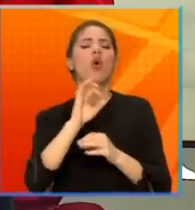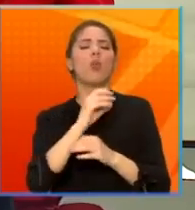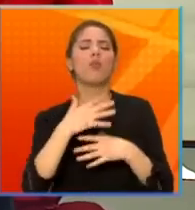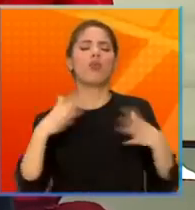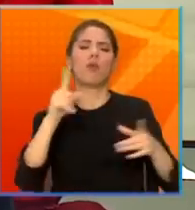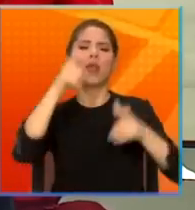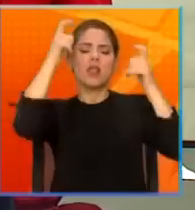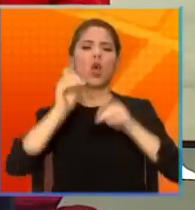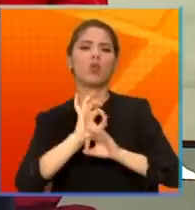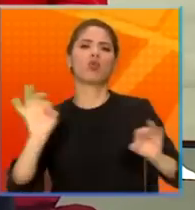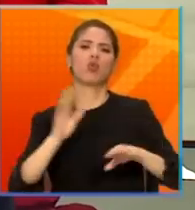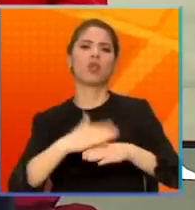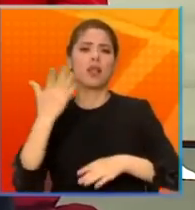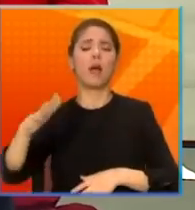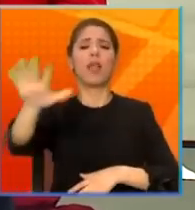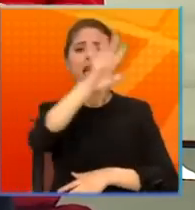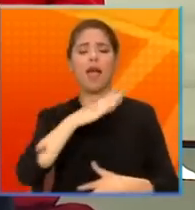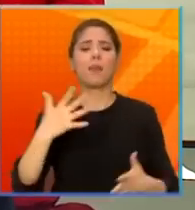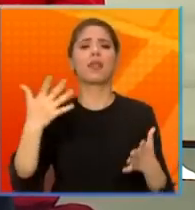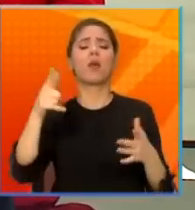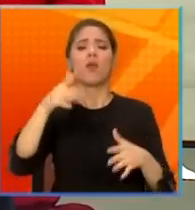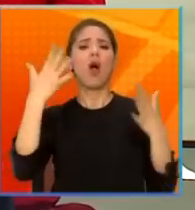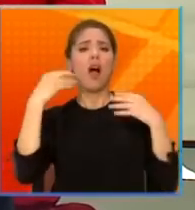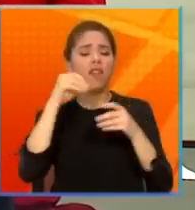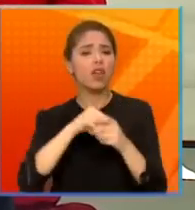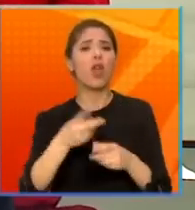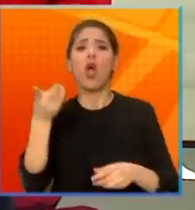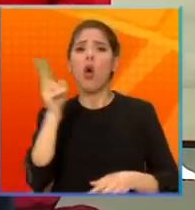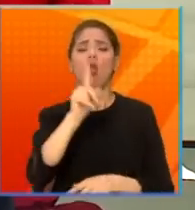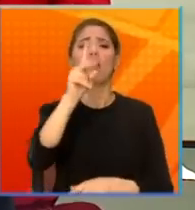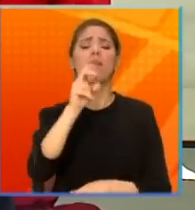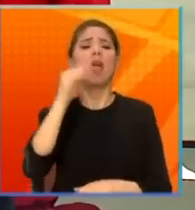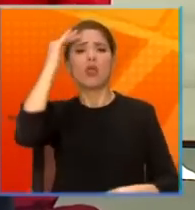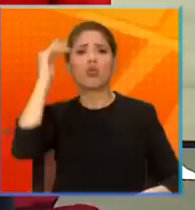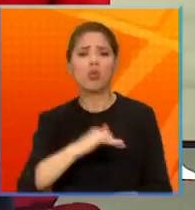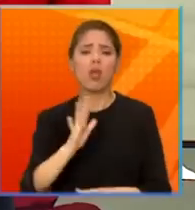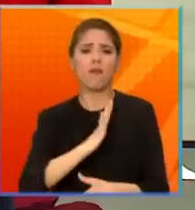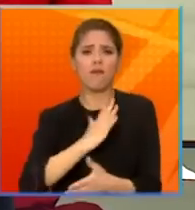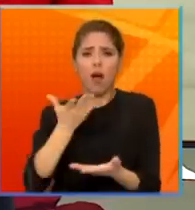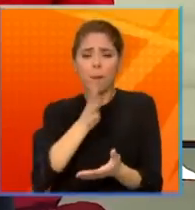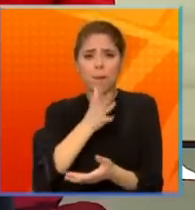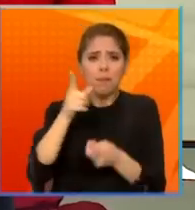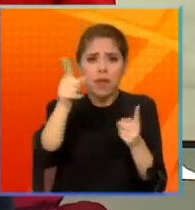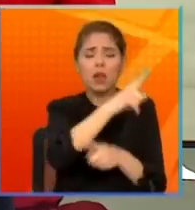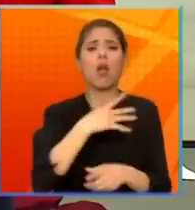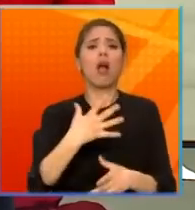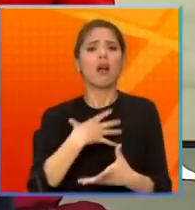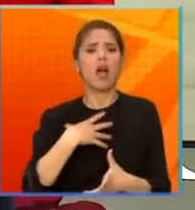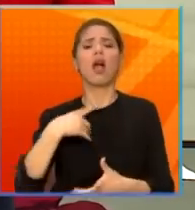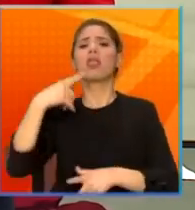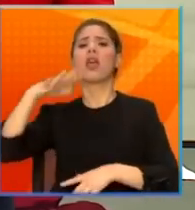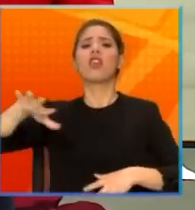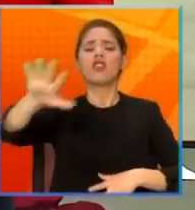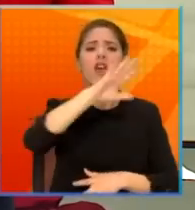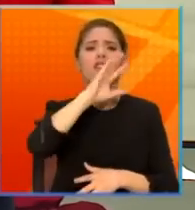attı. Aslında hepsi o güzel havanın içinde ölümcül bir tuzak barındırdığını biliyordu. Ama ne kendi ne de